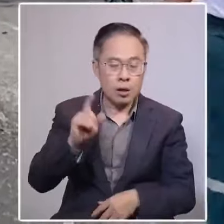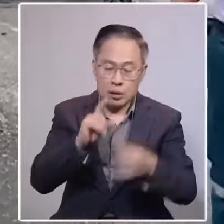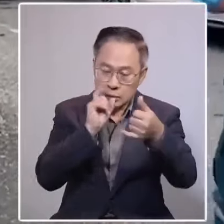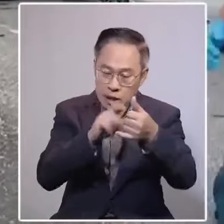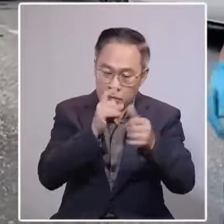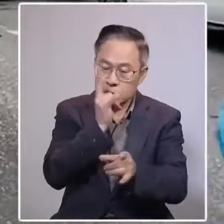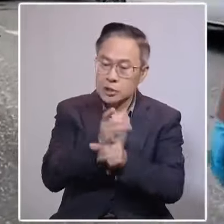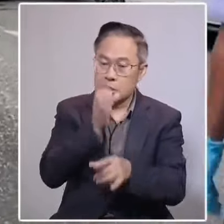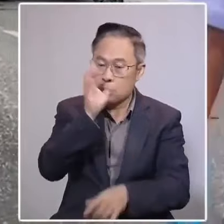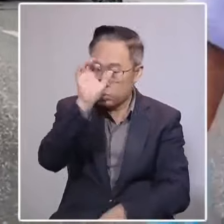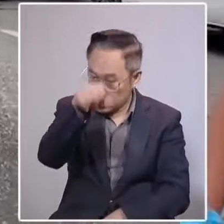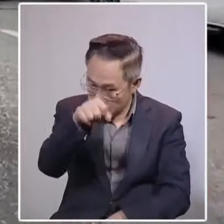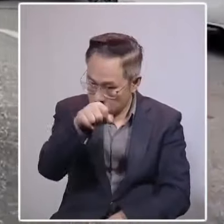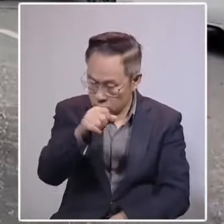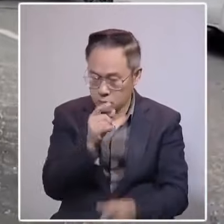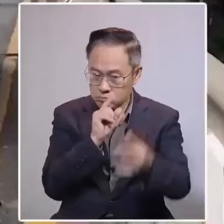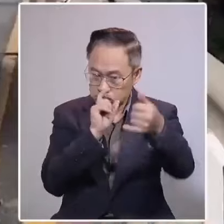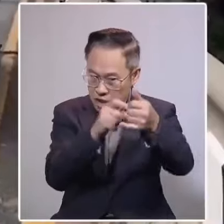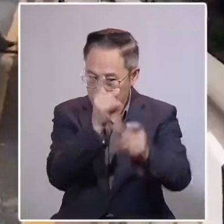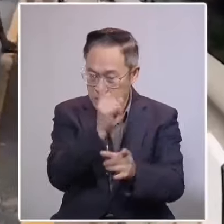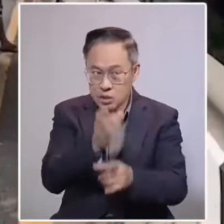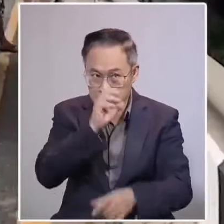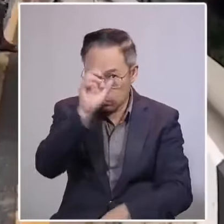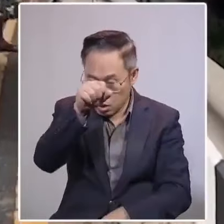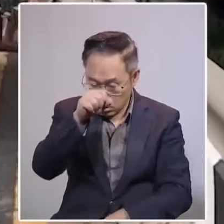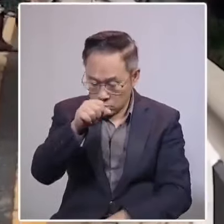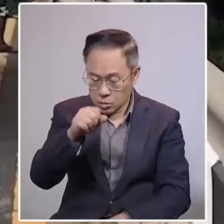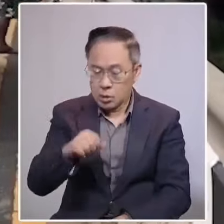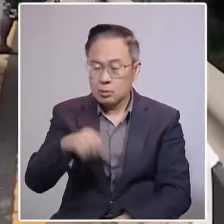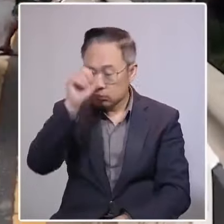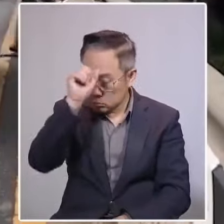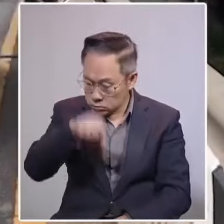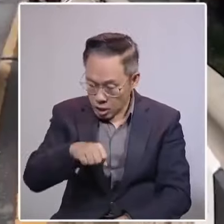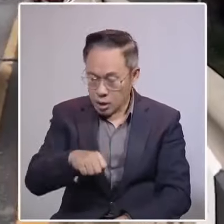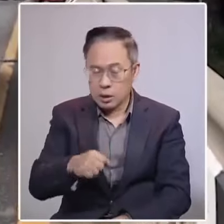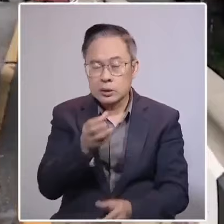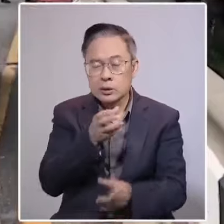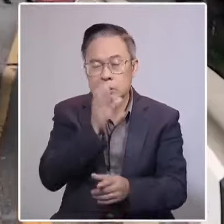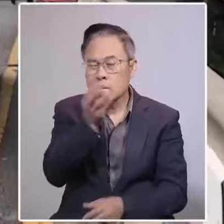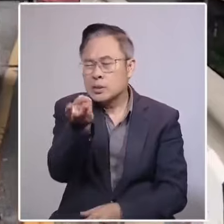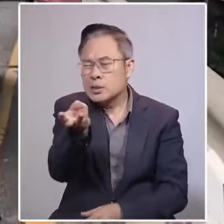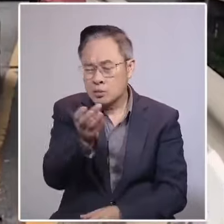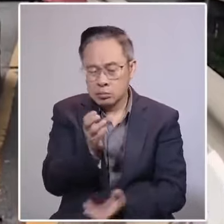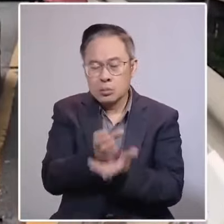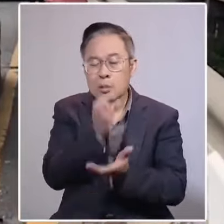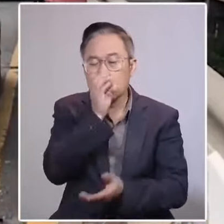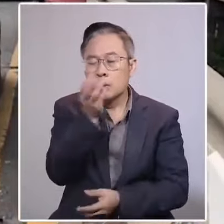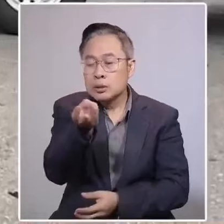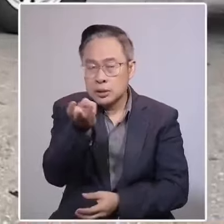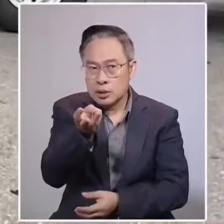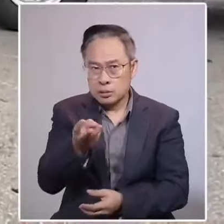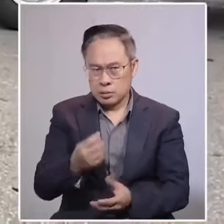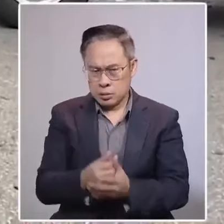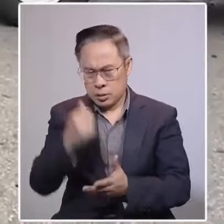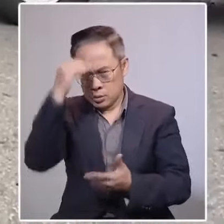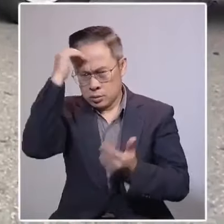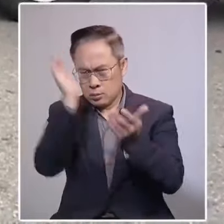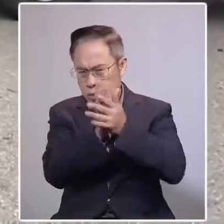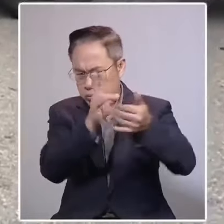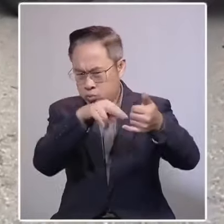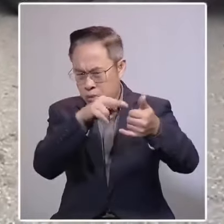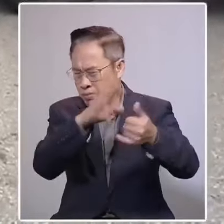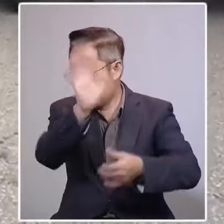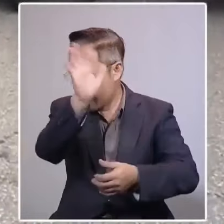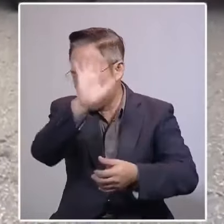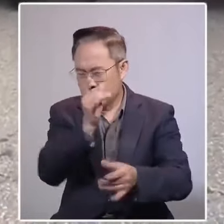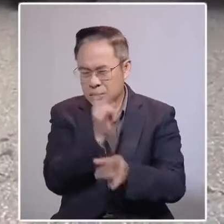ถามเลยว่าดื่มมารือเปล่าไปดื่มมารือเปล่าว่าไงคะเบอกว่าดื่มมานิดหน่อยครับดื่มมานิดหน่อยนิดหน่อยตำลไม่หน่อยแล้วมั้งเนี่ยคุณชนเค้า